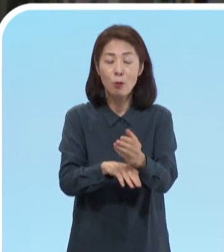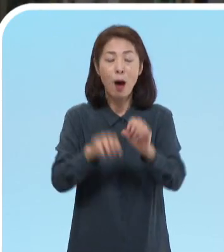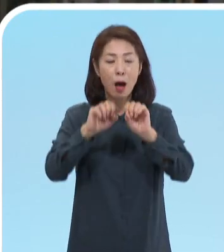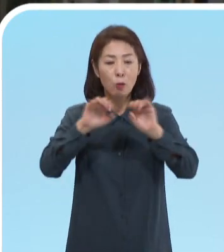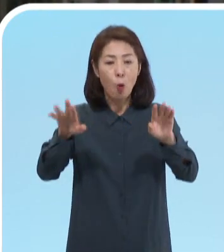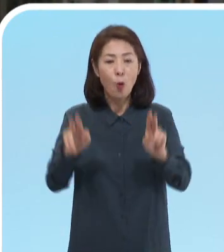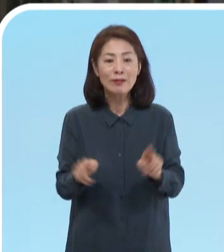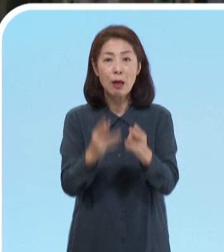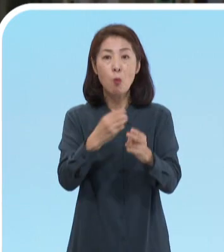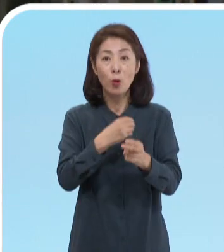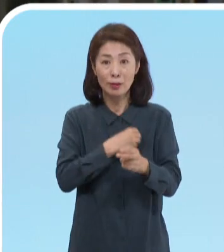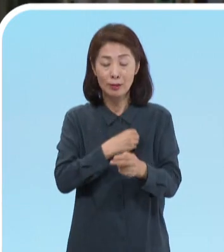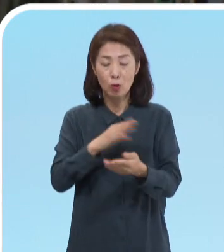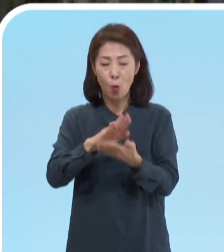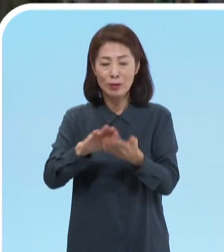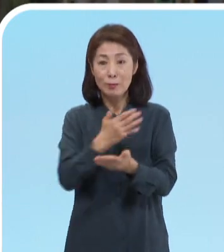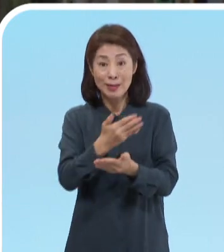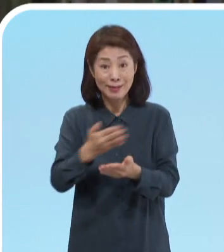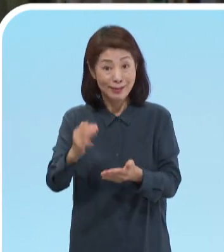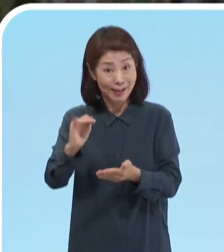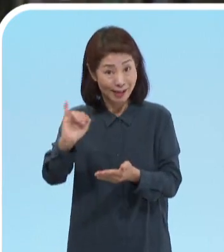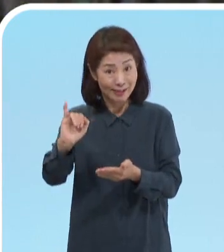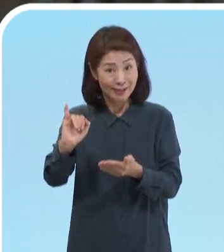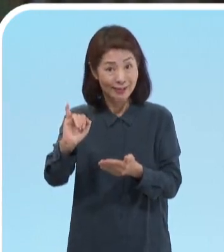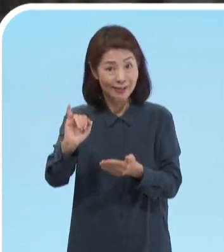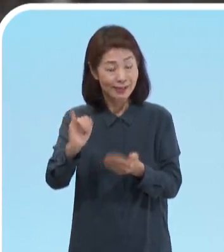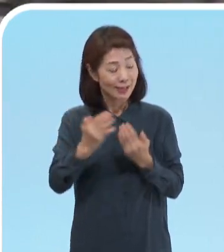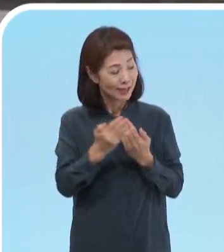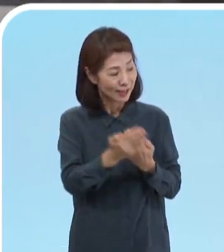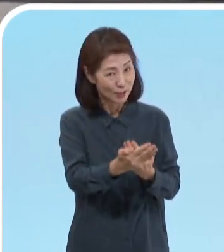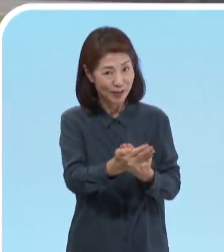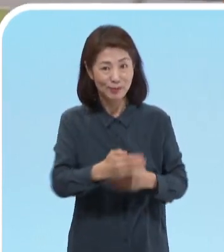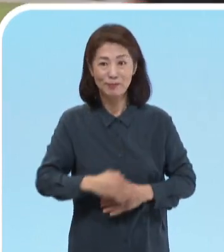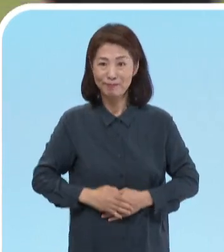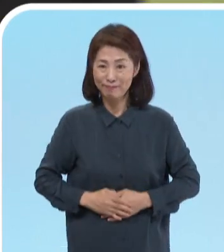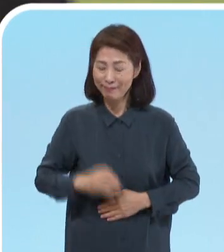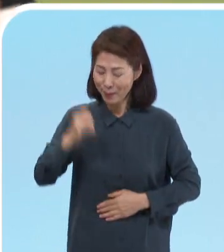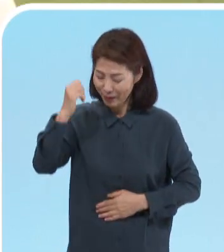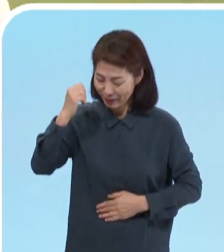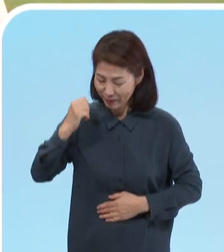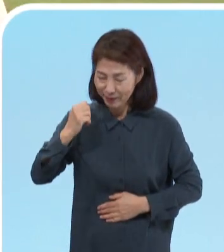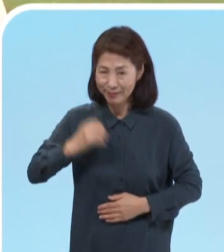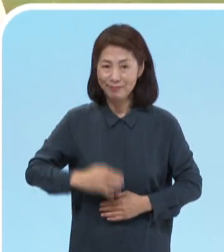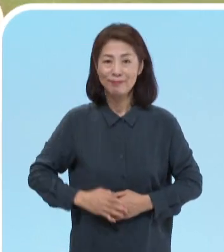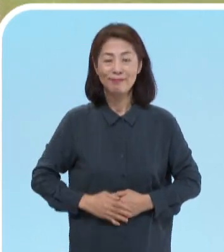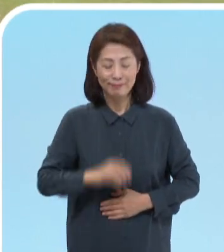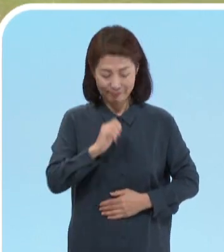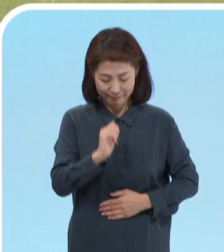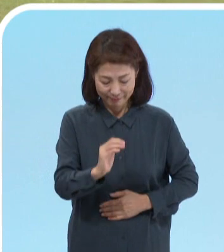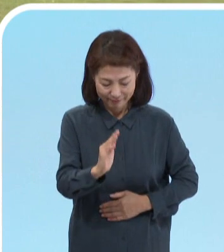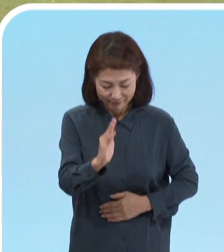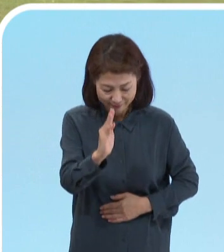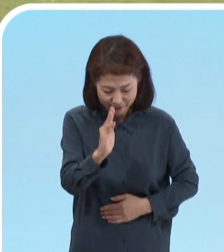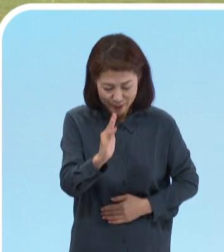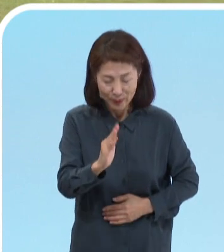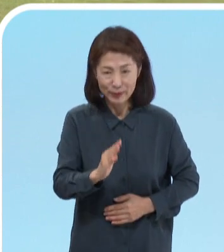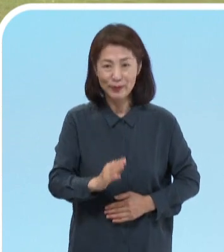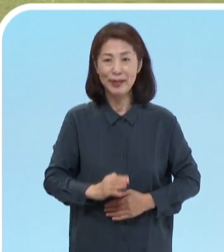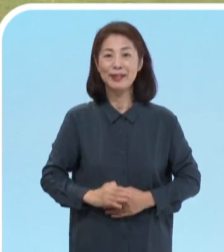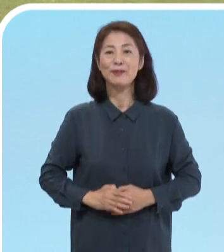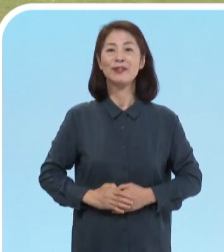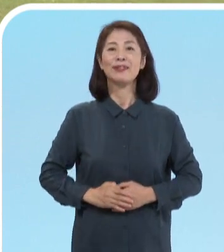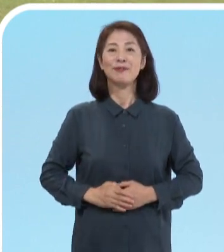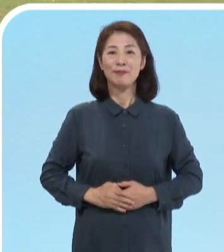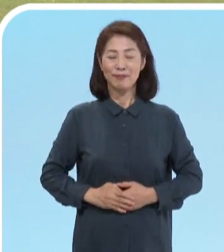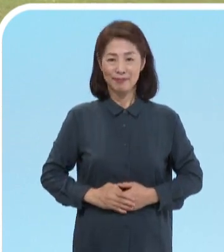報専門員の清水直美さんにお話をお伺いしようと思います。 おはようございます。 おはようございます。 こんにちは。よろし くお願いいたします。 よう